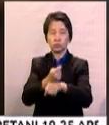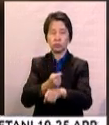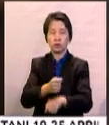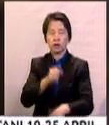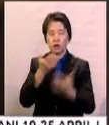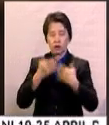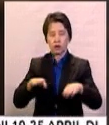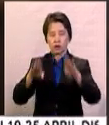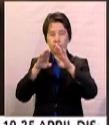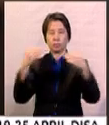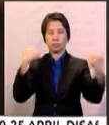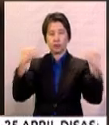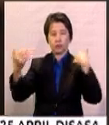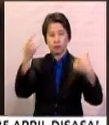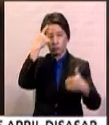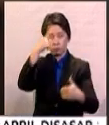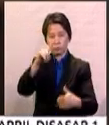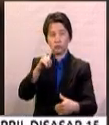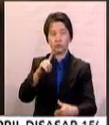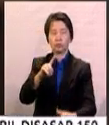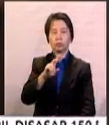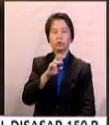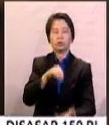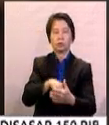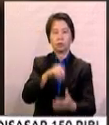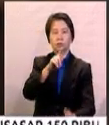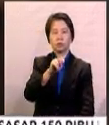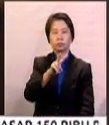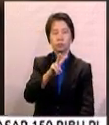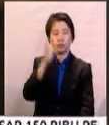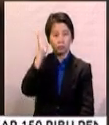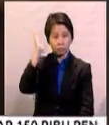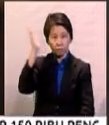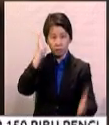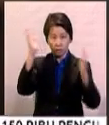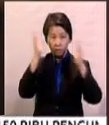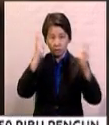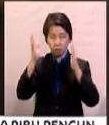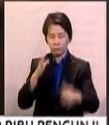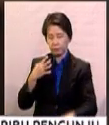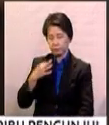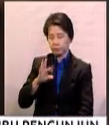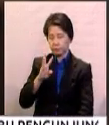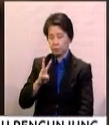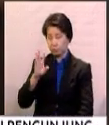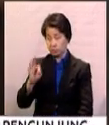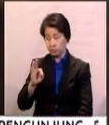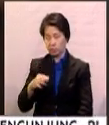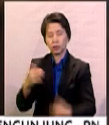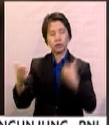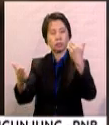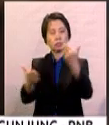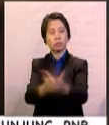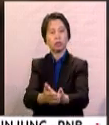penyampai berita sambilan untuk Warta Berita di TV Malaysia dari 1969